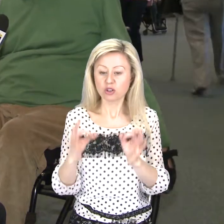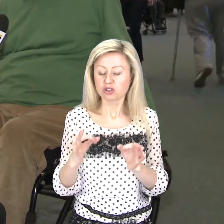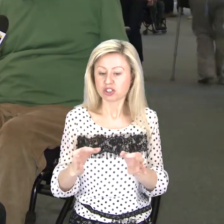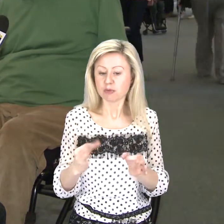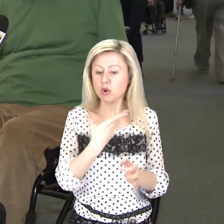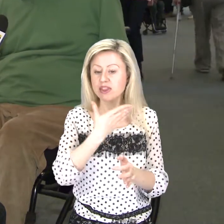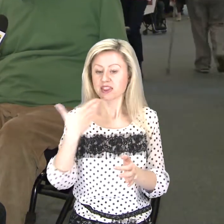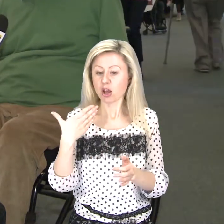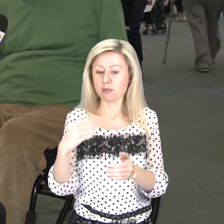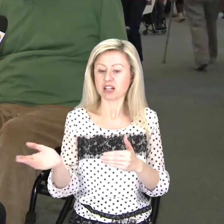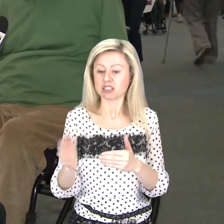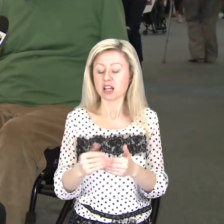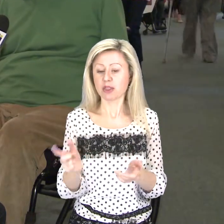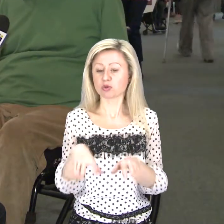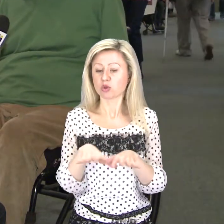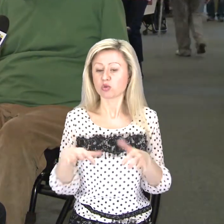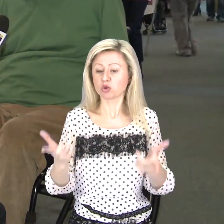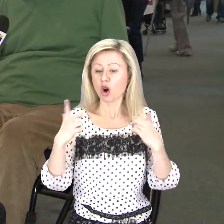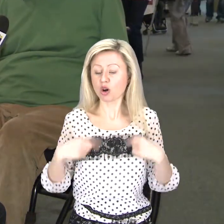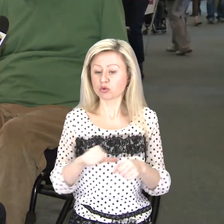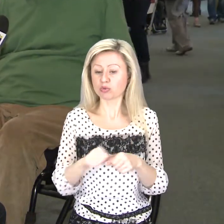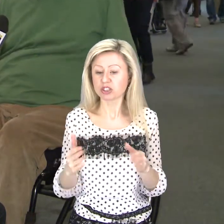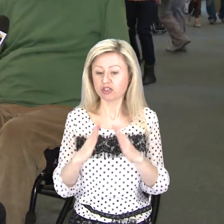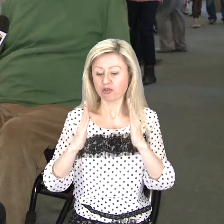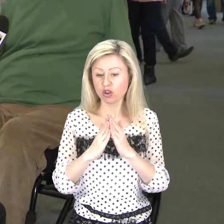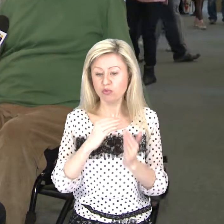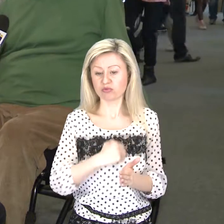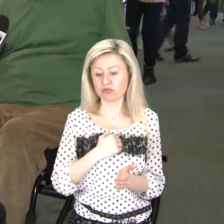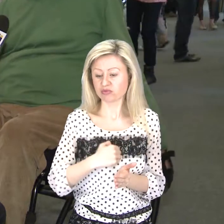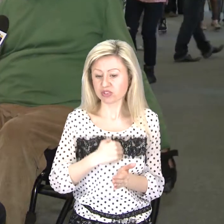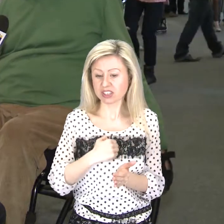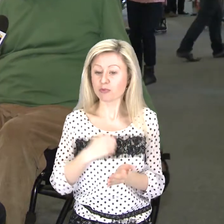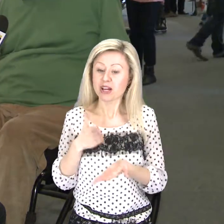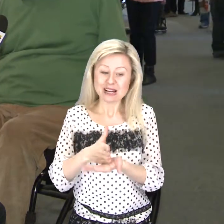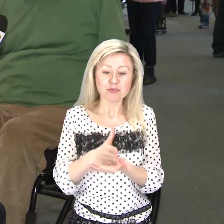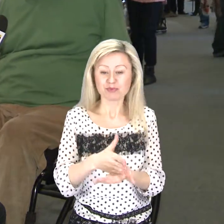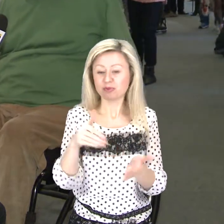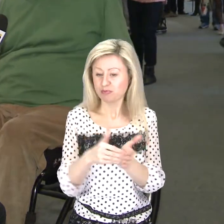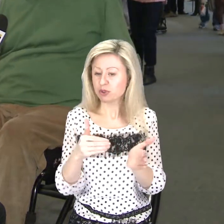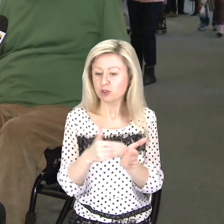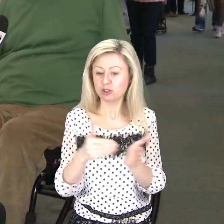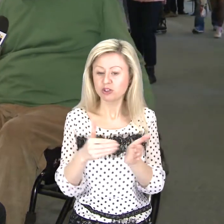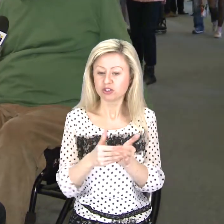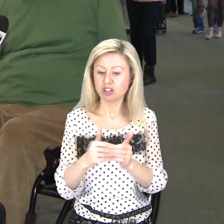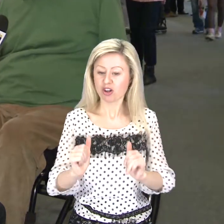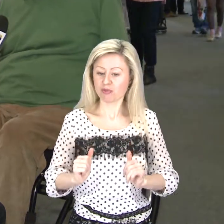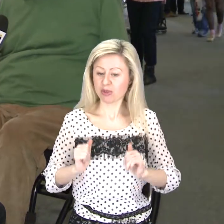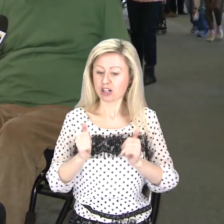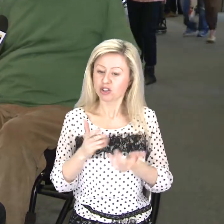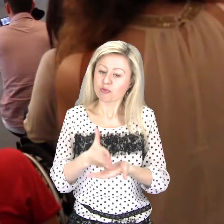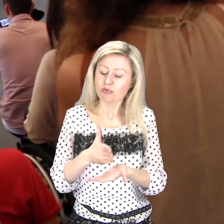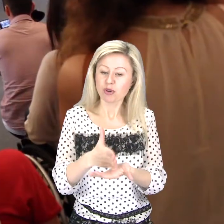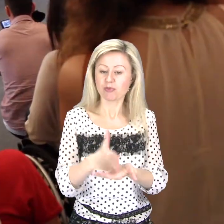nie ma, czyli tych, które są zamknięte w domu, które potrzebują dopiero aktywizacji, które są dopiero na początku drogi tej, którą my już